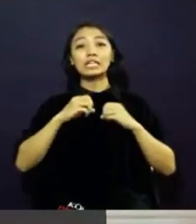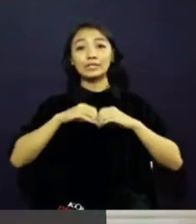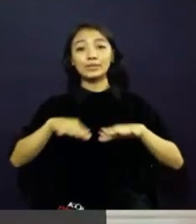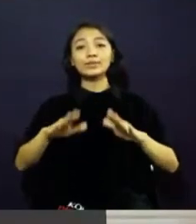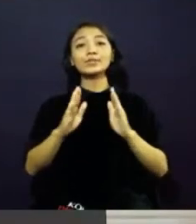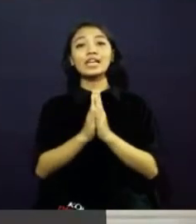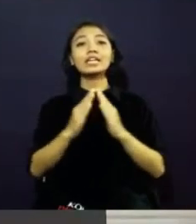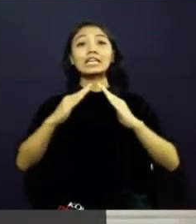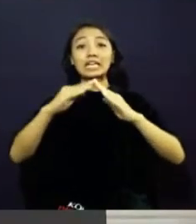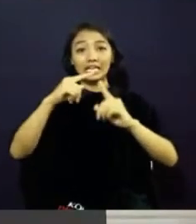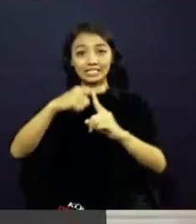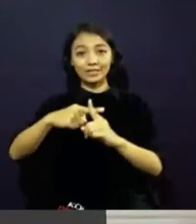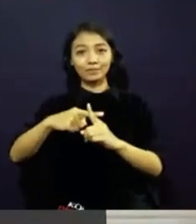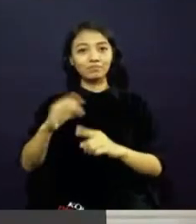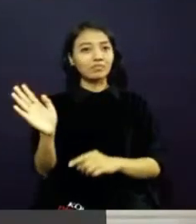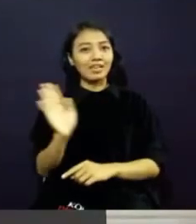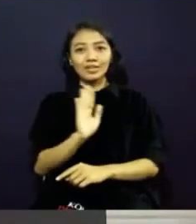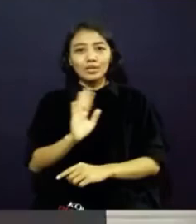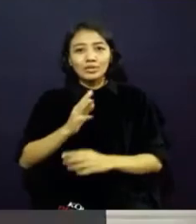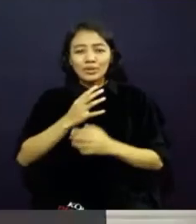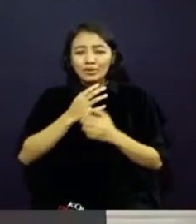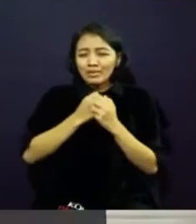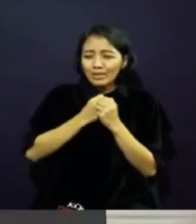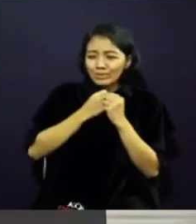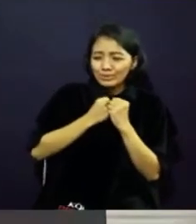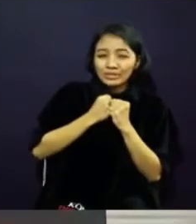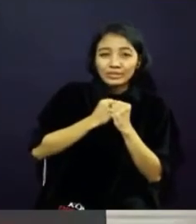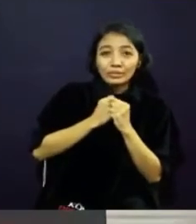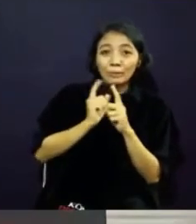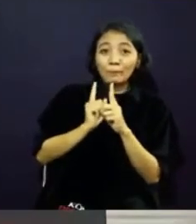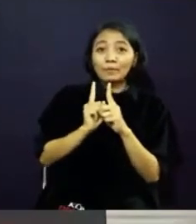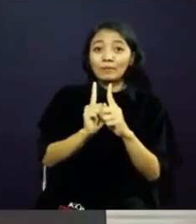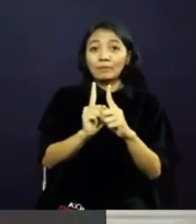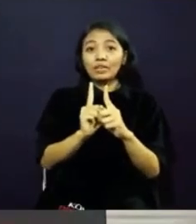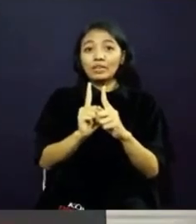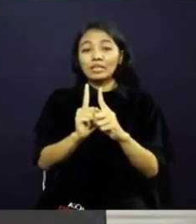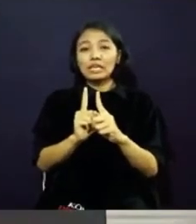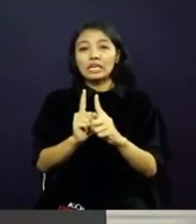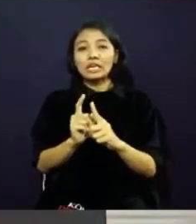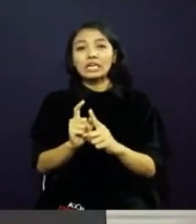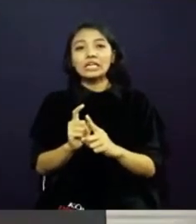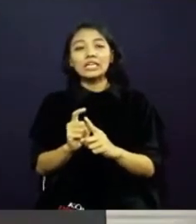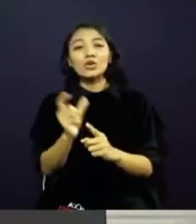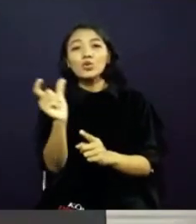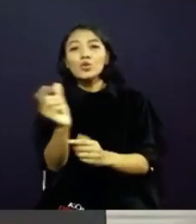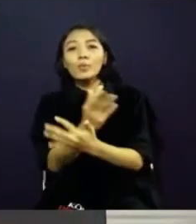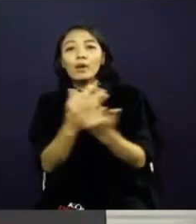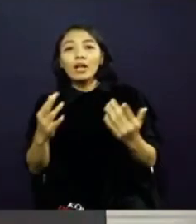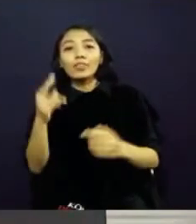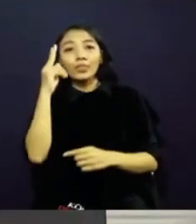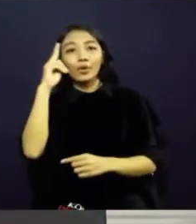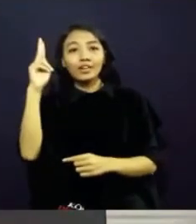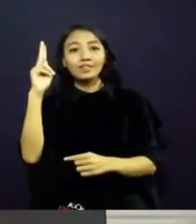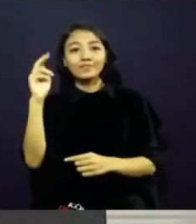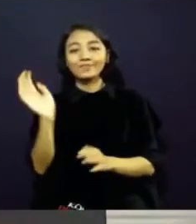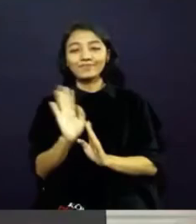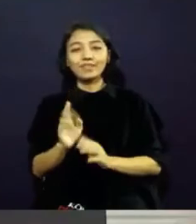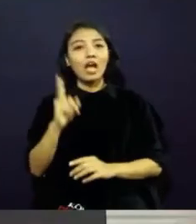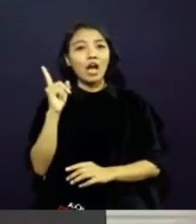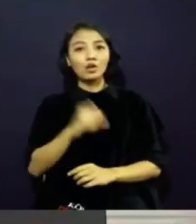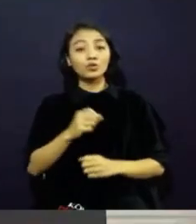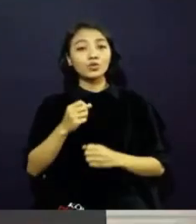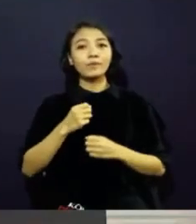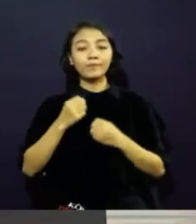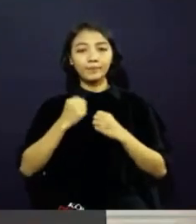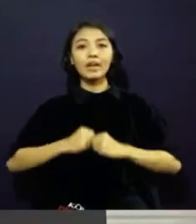jangan takut memimpin domba-domba Tuhan dan domba-domba aku Supan ini jangan kita hanya mencari